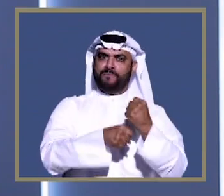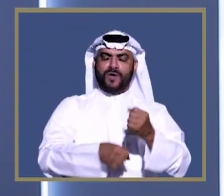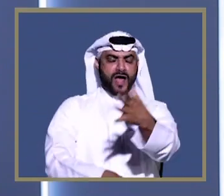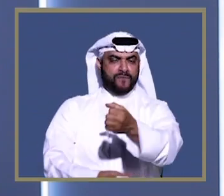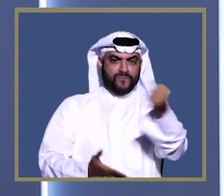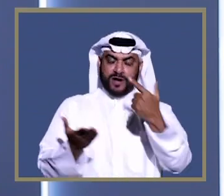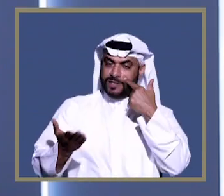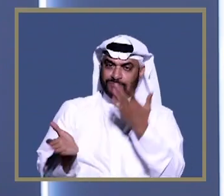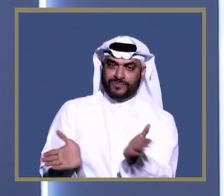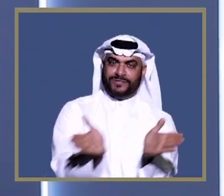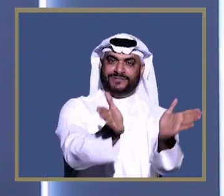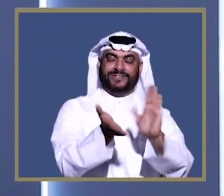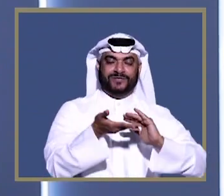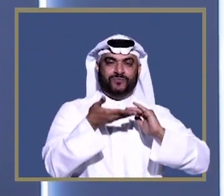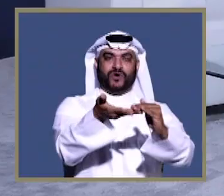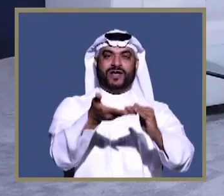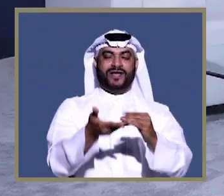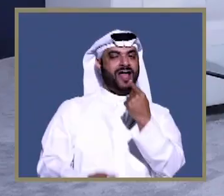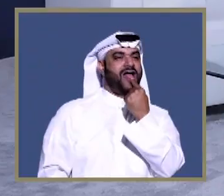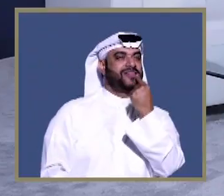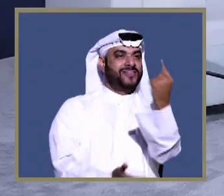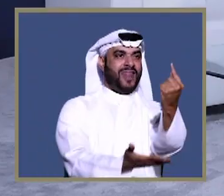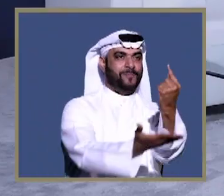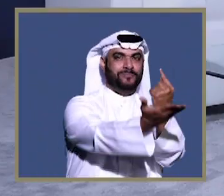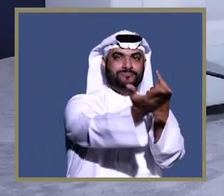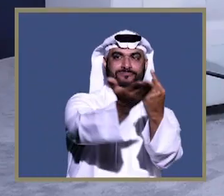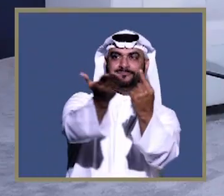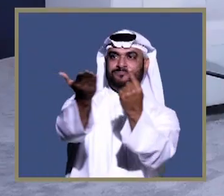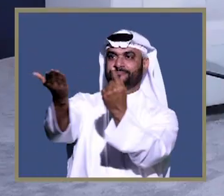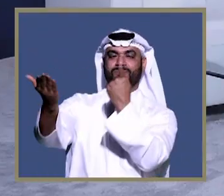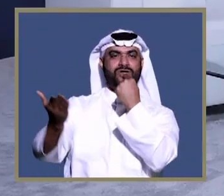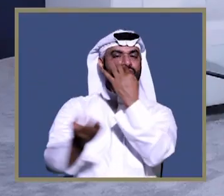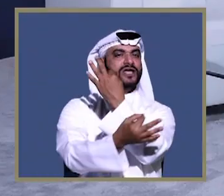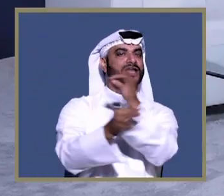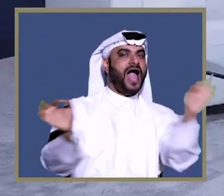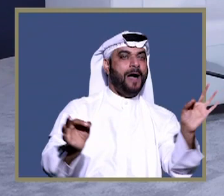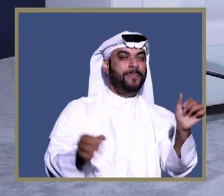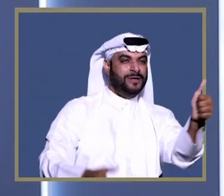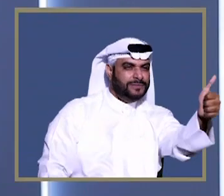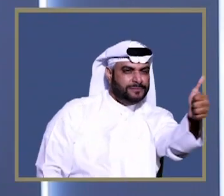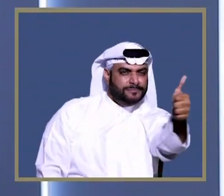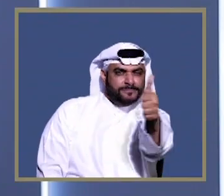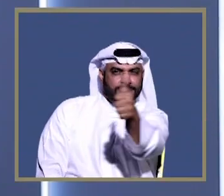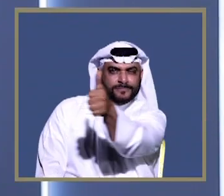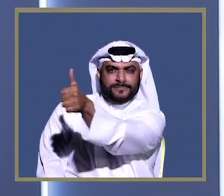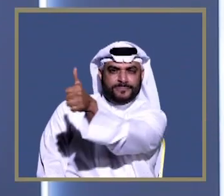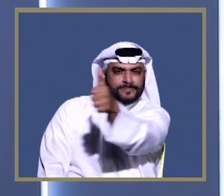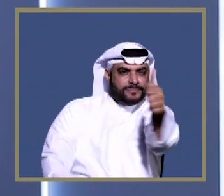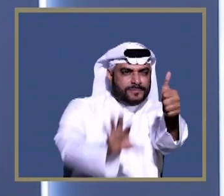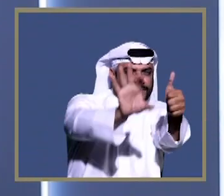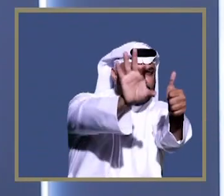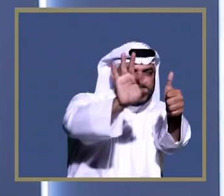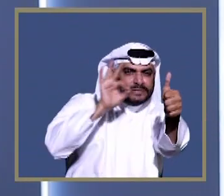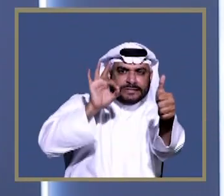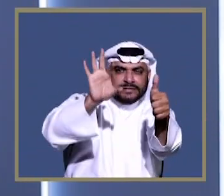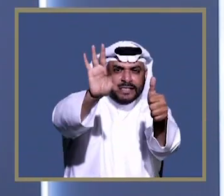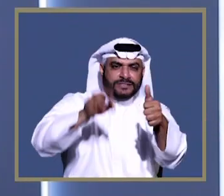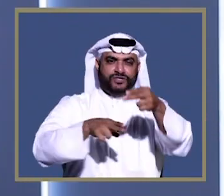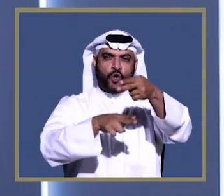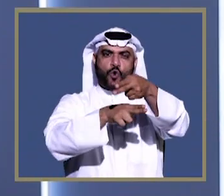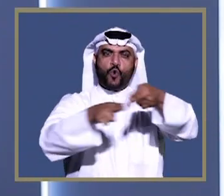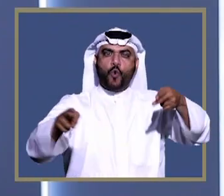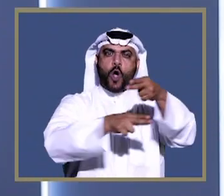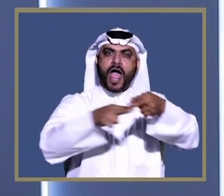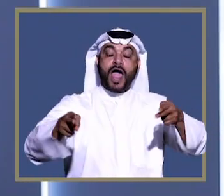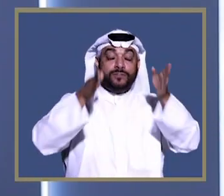أعطاهم المزيد من الفرص ومن الثقة. طلبي للناخبين بأن التركيز على أن